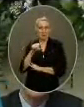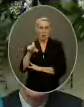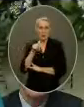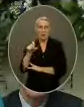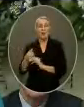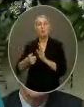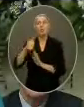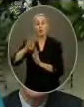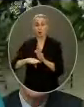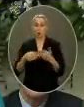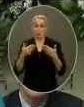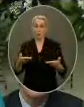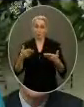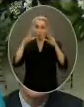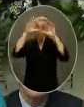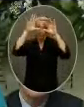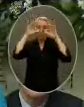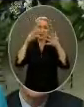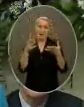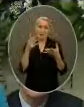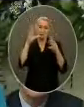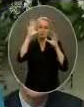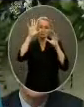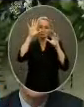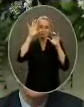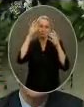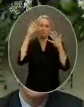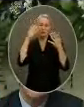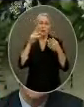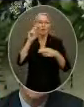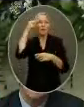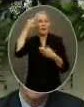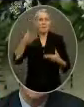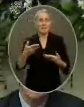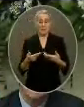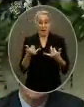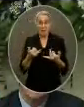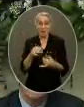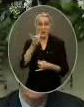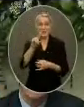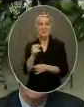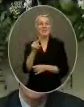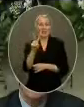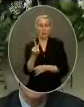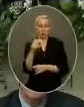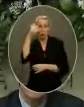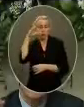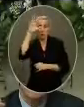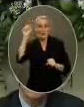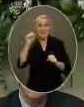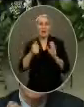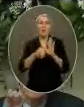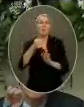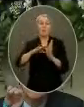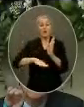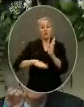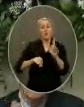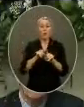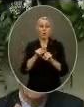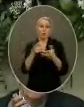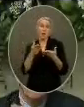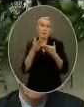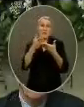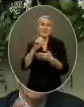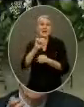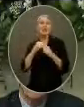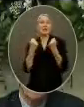avec un taux de 12,7 %. Actuellement, M. le Président, on est à 7,2 %. Donc, c'est le plus bas taux d'assistance sociale